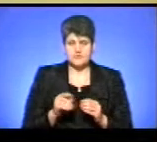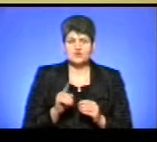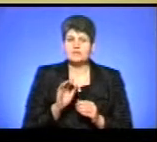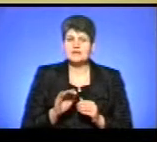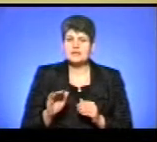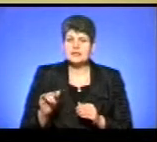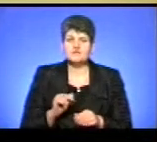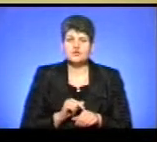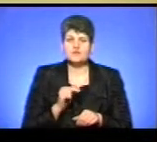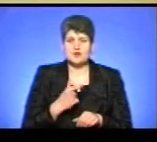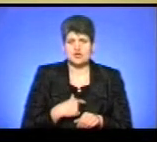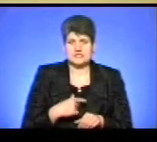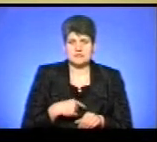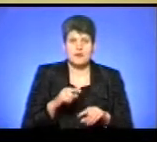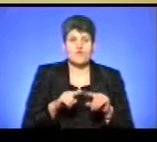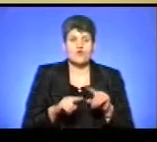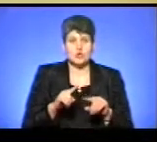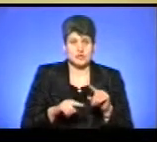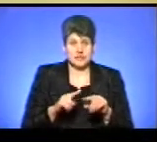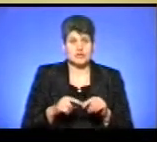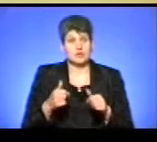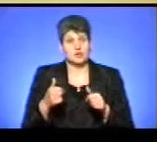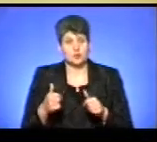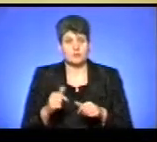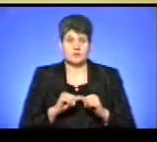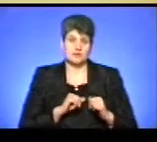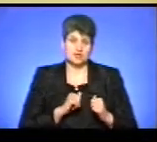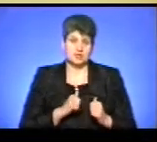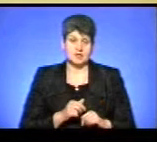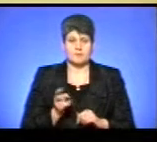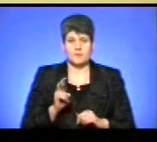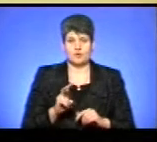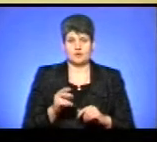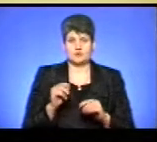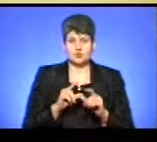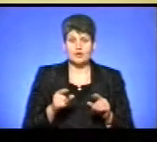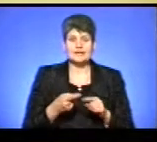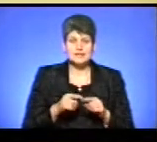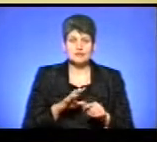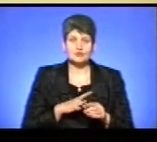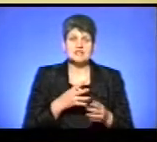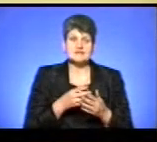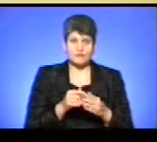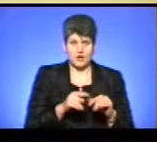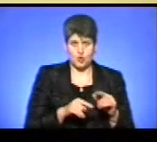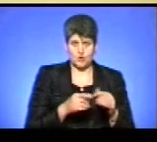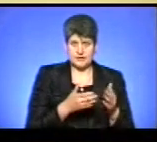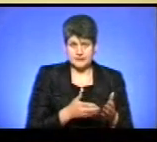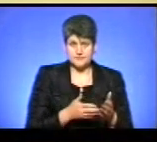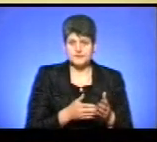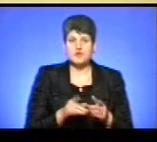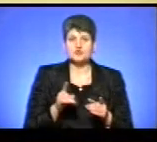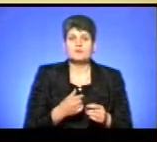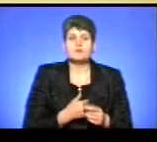діти, відчуваючи себе в родині добрими, щирими, приходили до школи, і це теж була для них своя родина. Чого